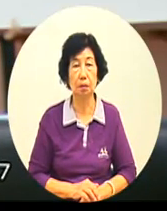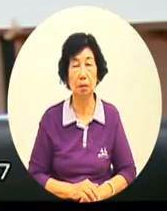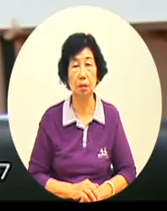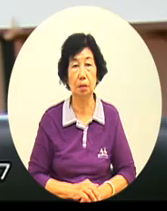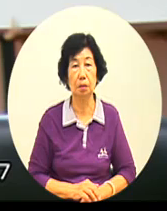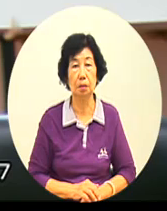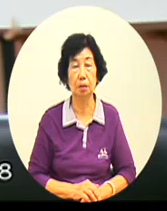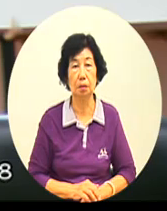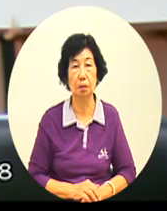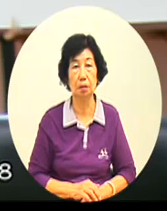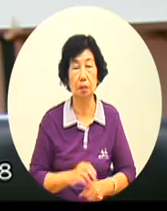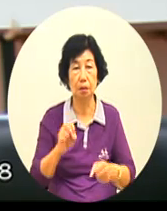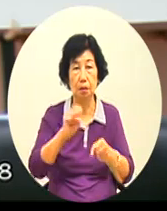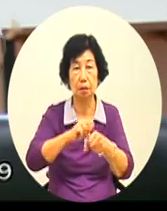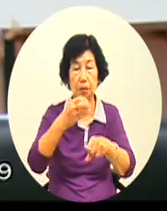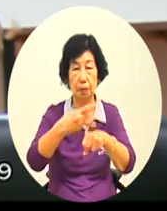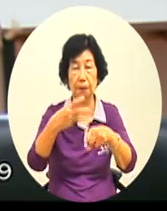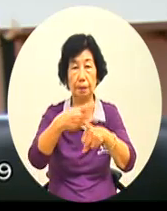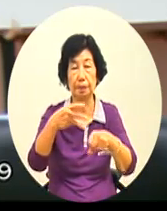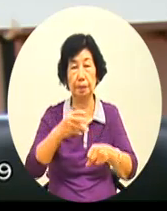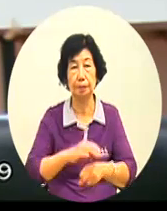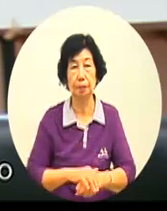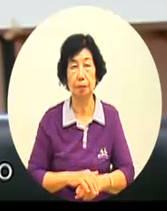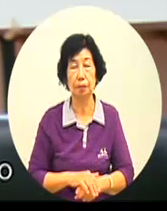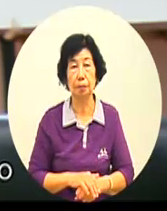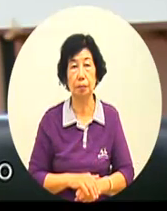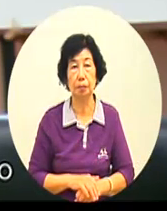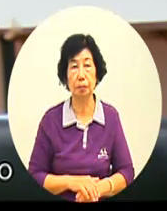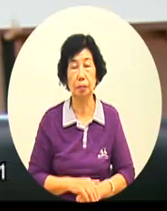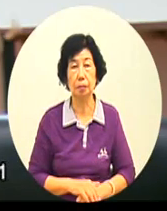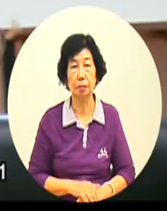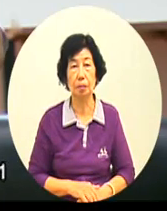好，来，再三分， 谢谢谢谢主席。邵康